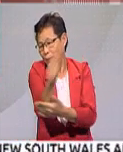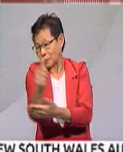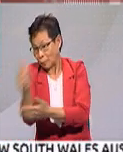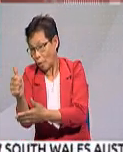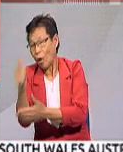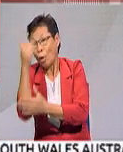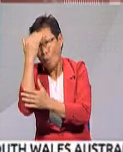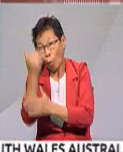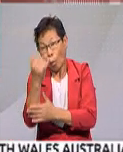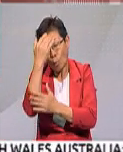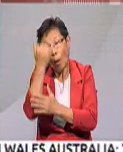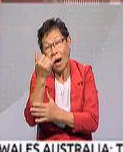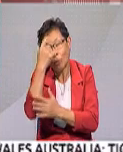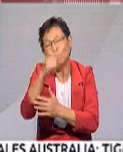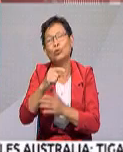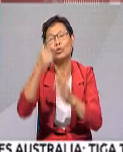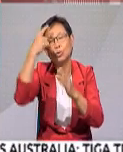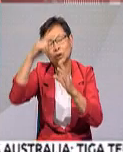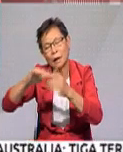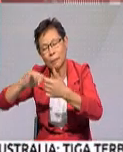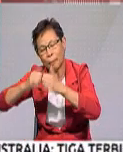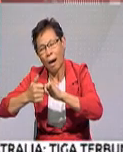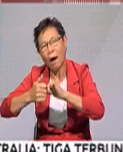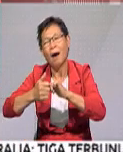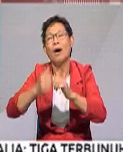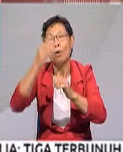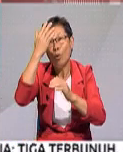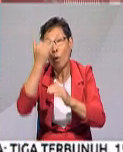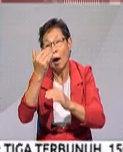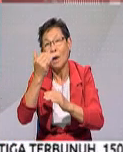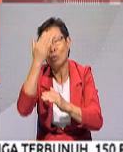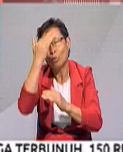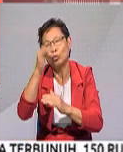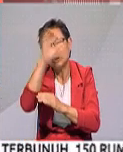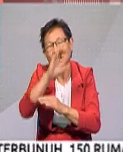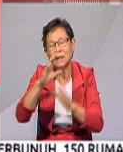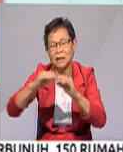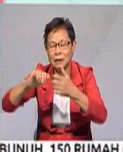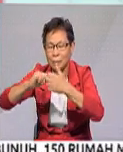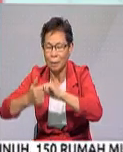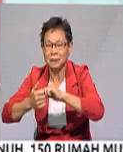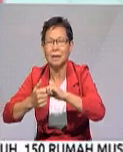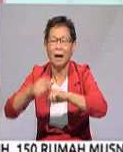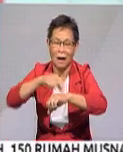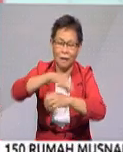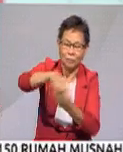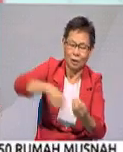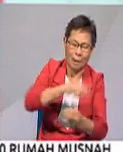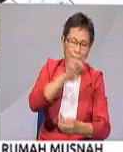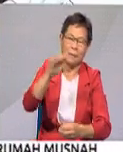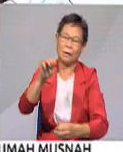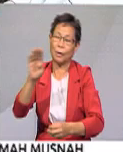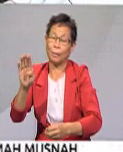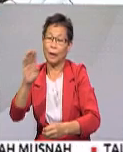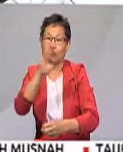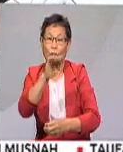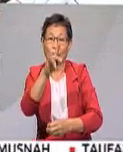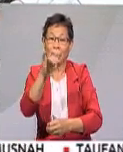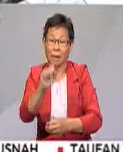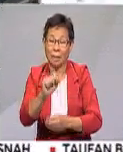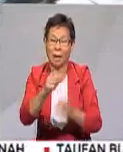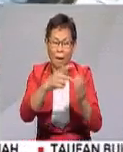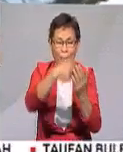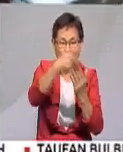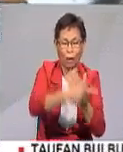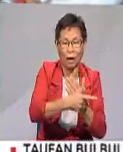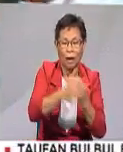dalam usaha mencari penyelesaian isu alam sekitar. Menteri Besar Datuk Seri Mukris Mahathir memberitahu program anjuran